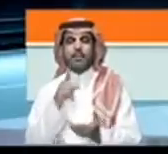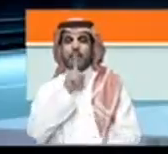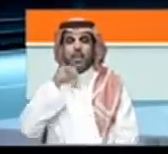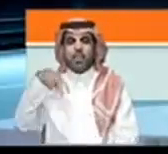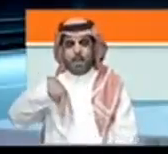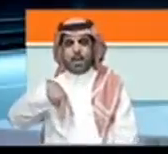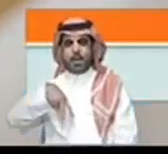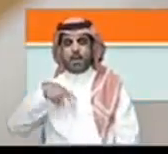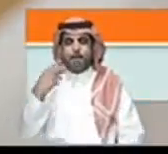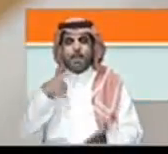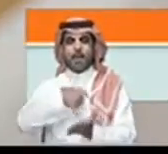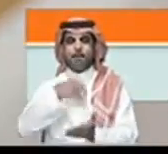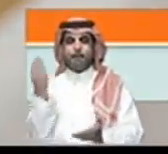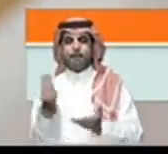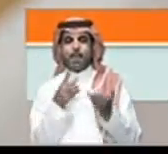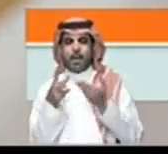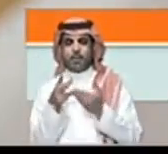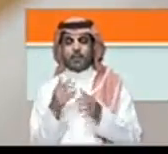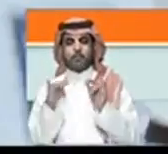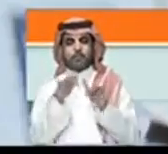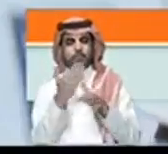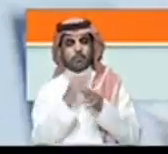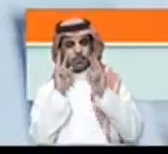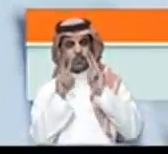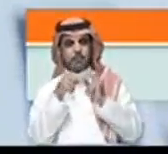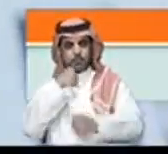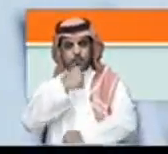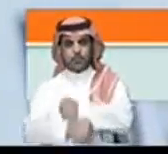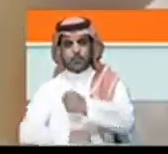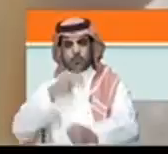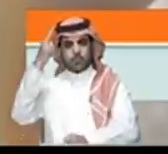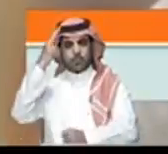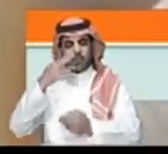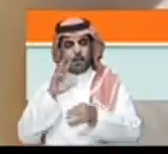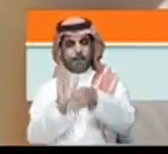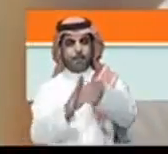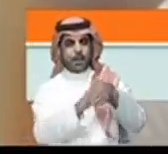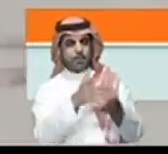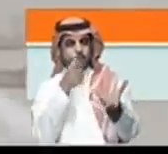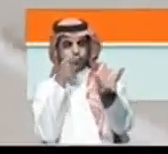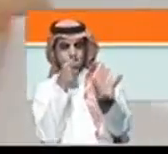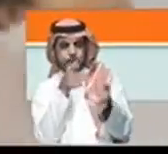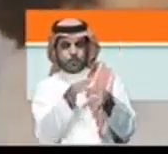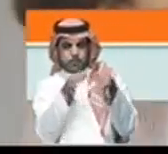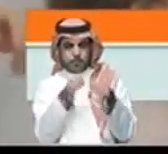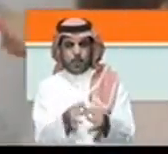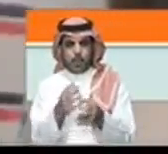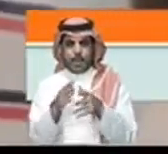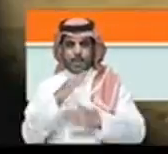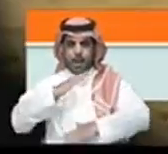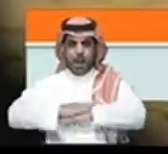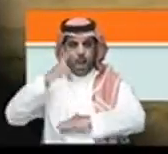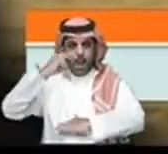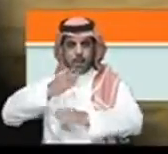للمعارض وتاتي هذه المشاركه تماشيا مع جهود المملكه في نشر الوعي ب اساليب الصيد المستدام واخلاقيات